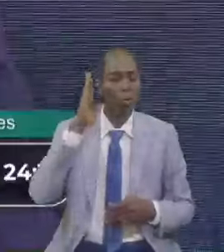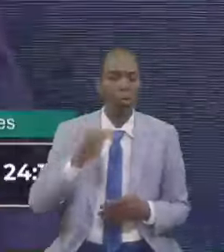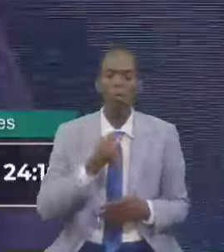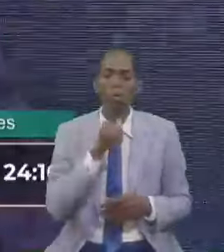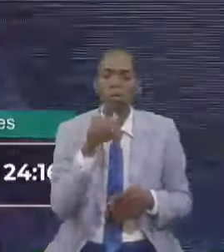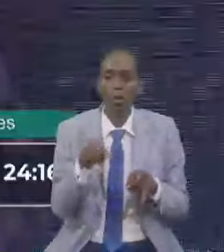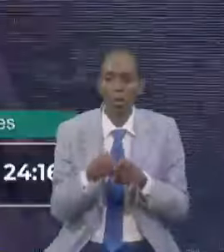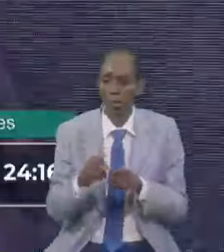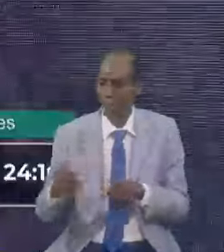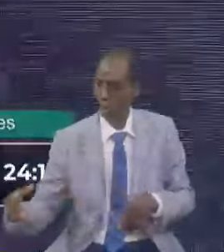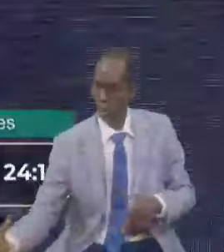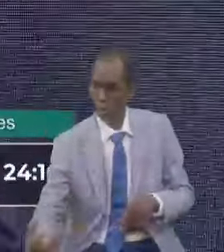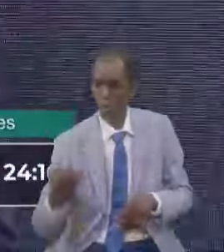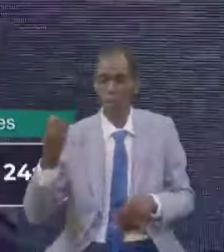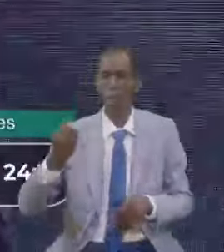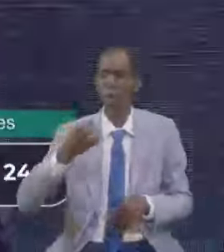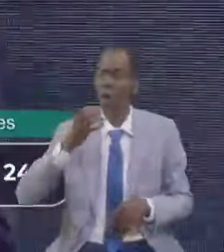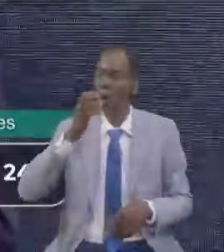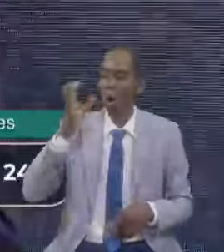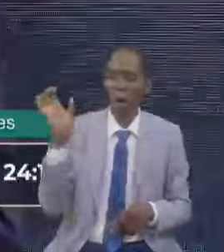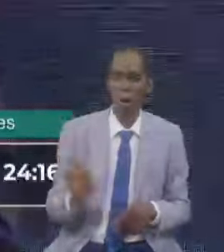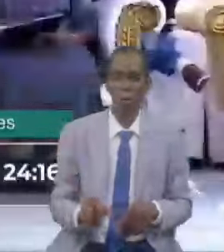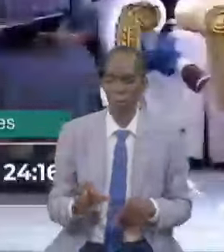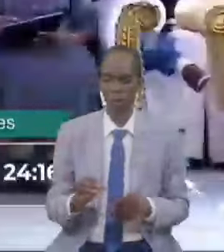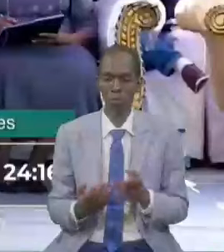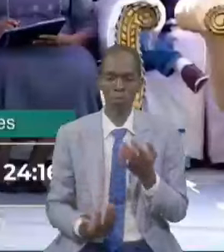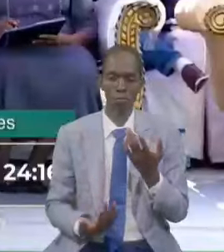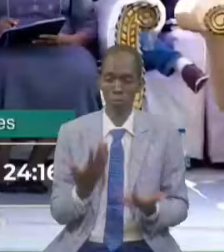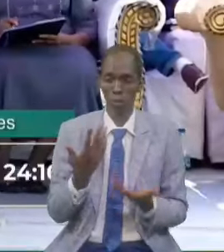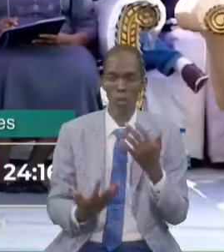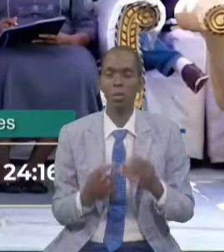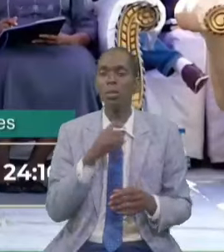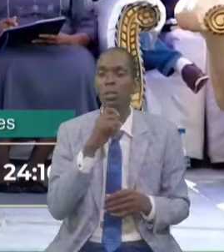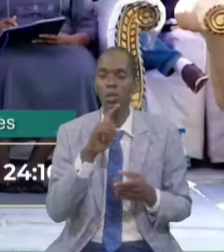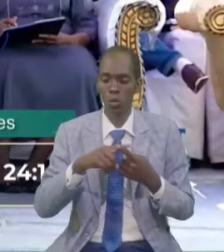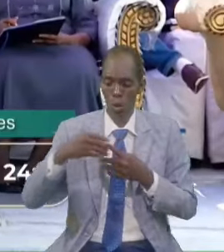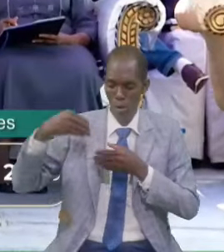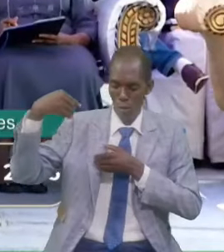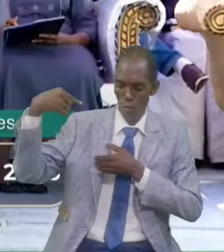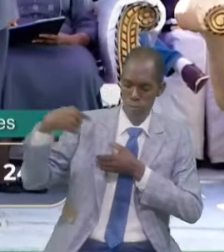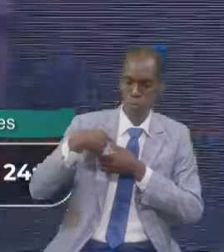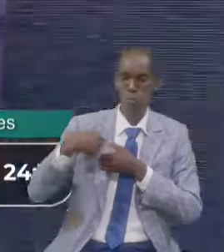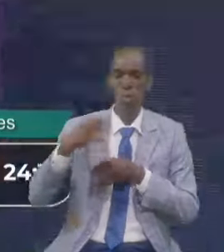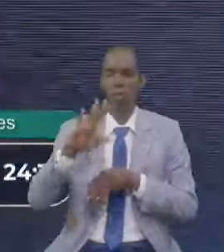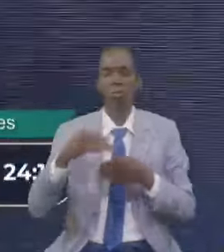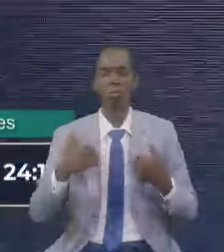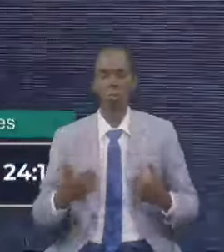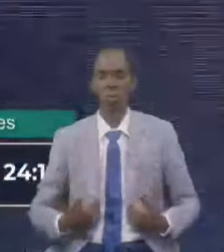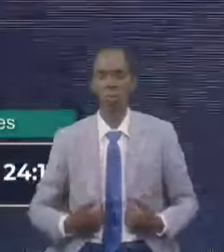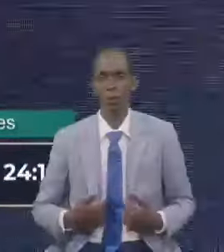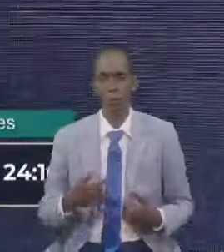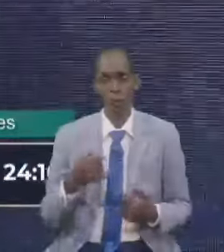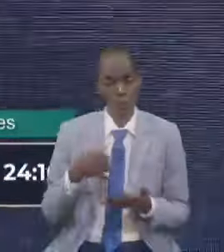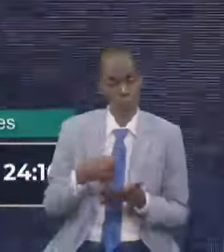iron and drive it inside you. మీరేం చేస్తారు తెలుసా? కాలిపోతున్న దాని తీసి మీలో ఏమైనా పెట్టుకుంటారా? It hurts. అది